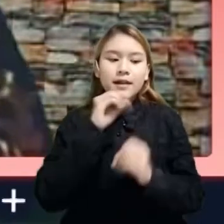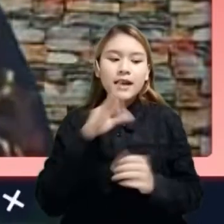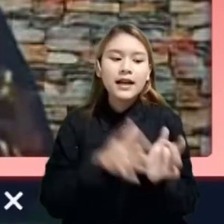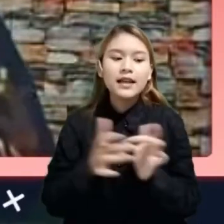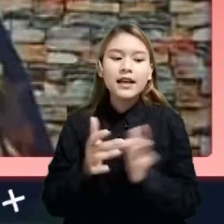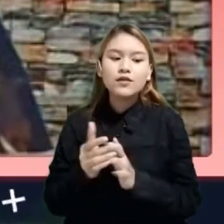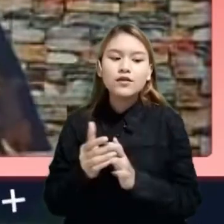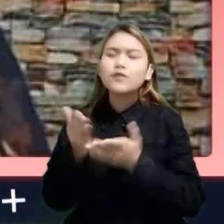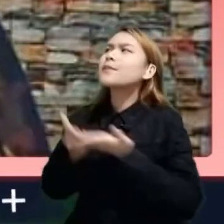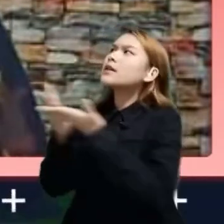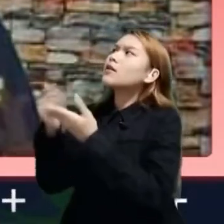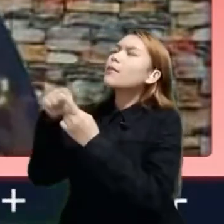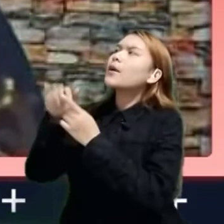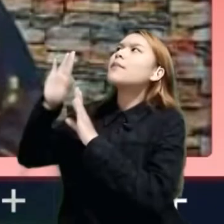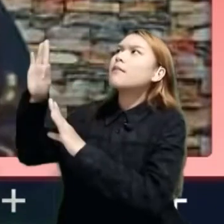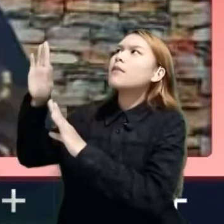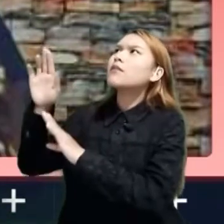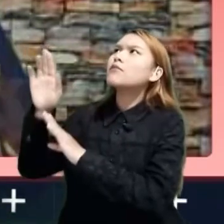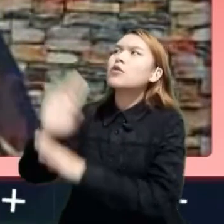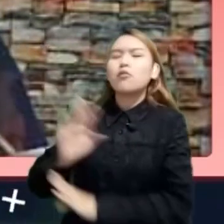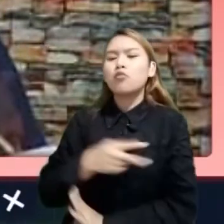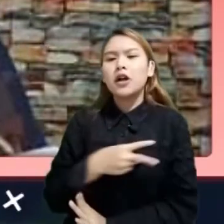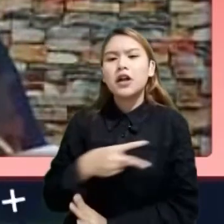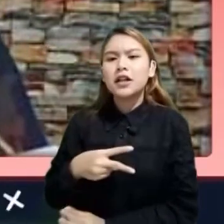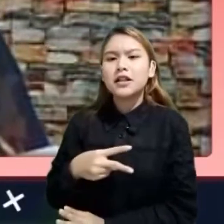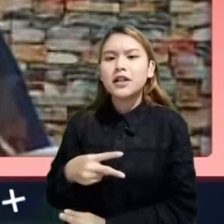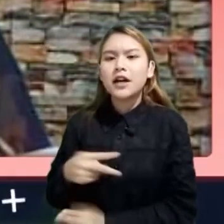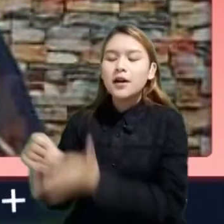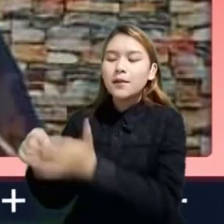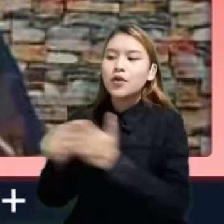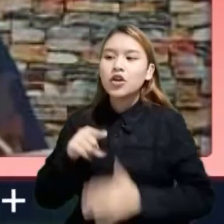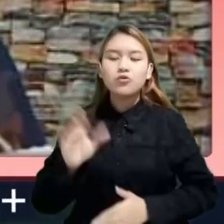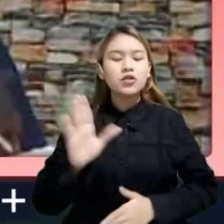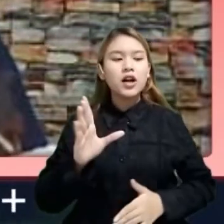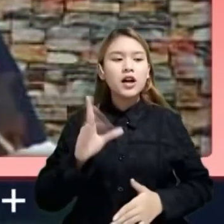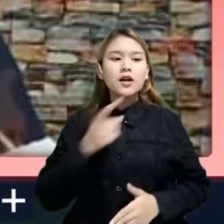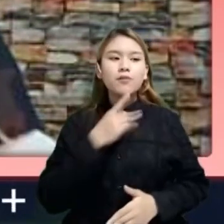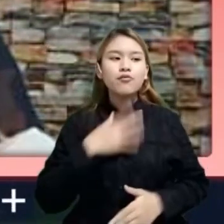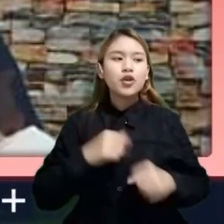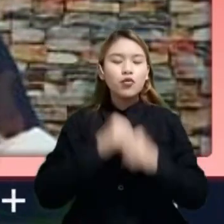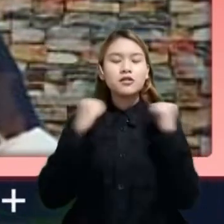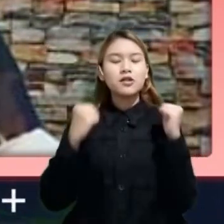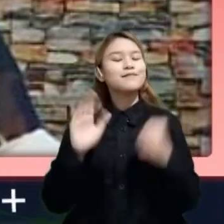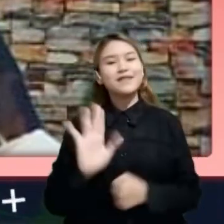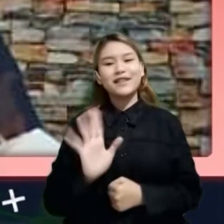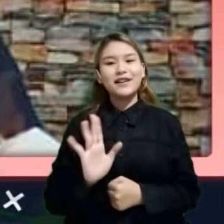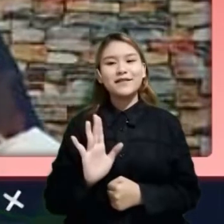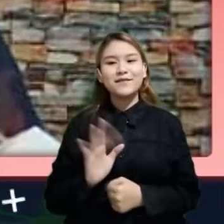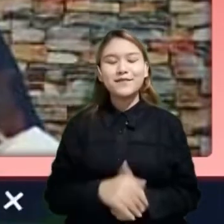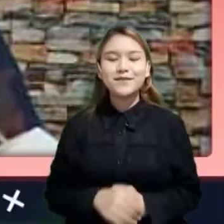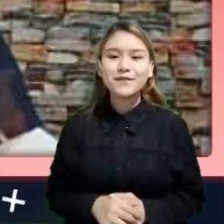bahwa penolong itu tidak mempunyai kuasa. Bagian akhir berkata di dalam pasal